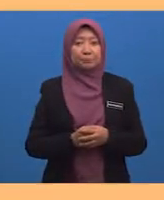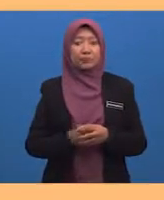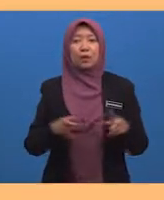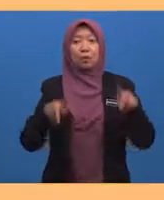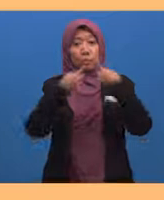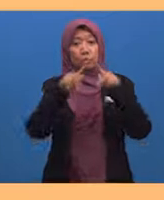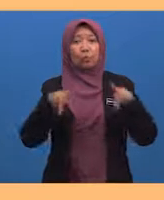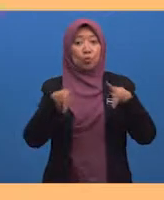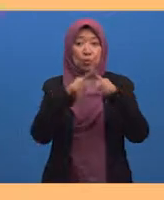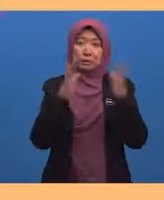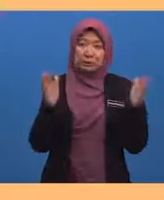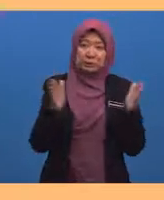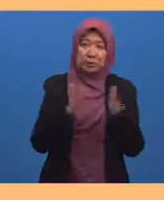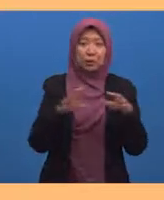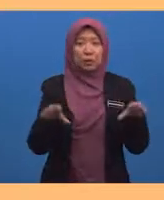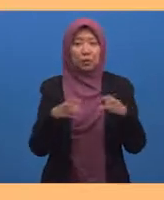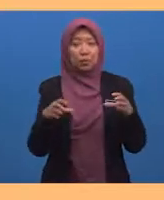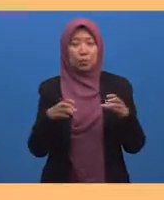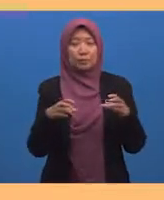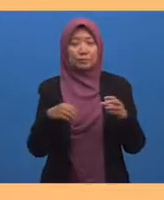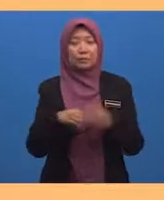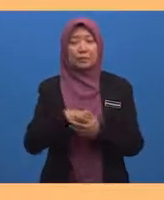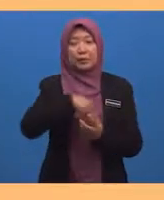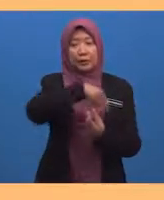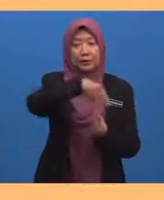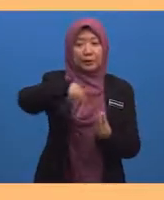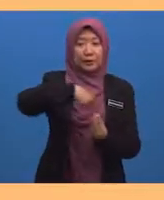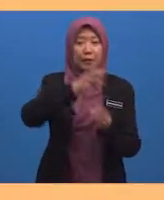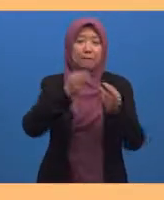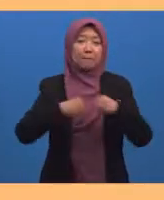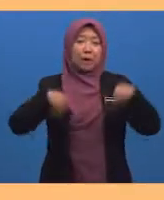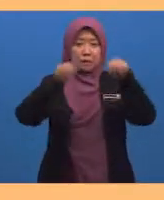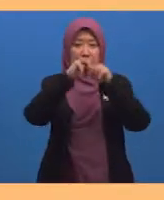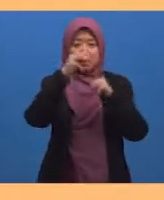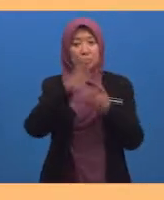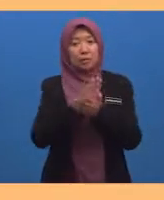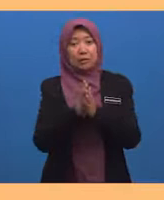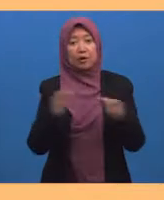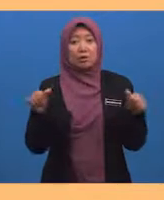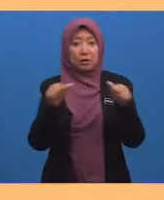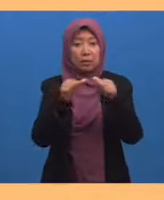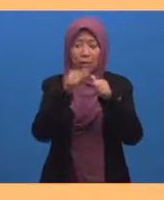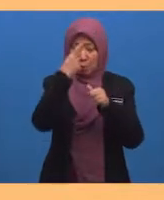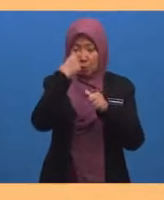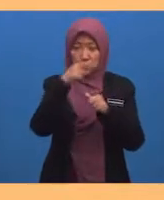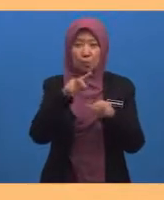Pondok-pondok kecil dibina mengelilingi masjid dijadikan asrama untuk para pelajar.